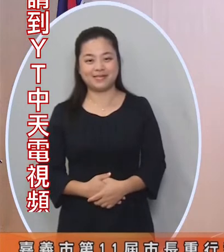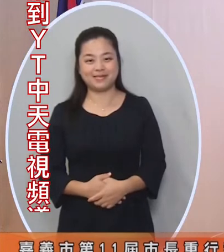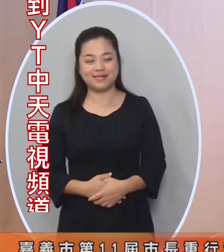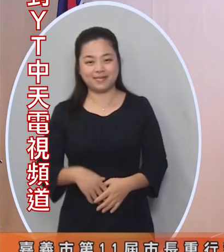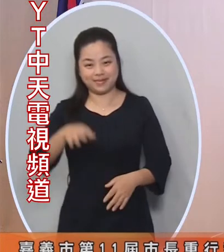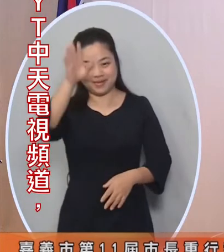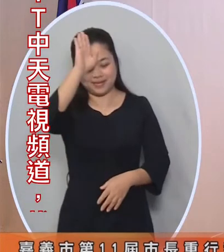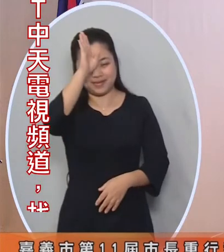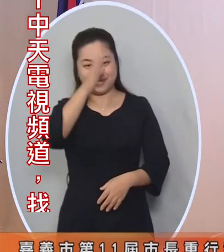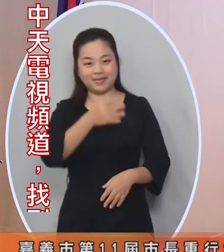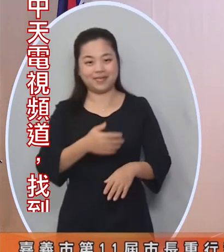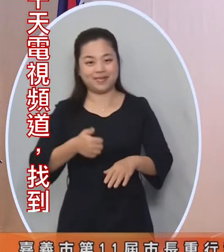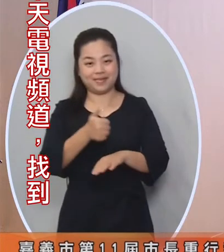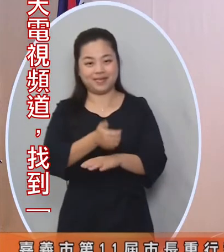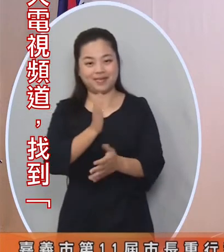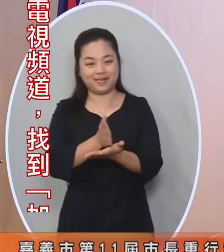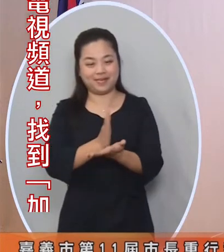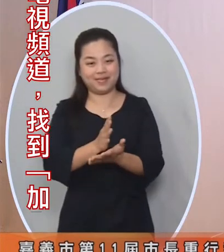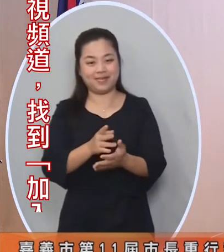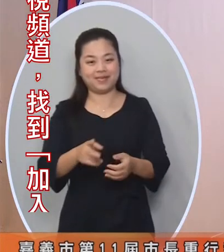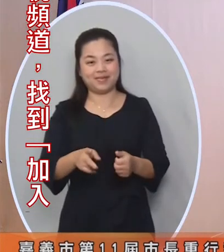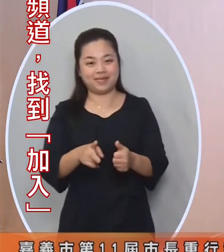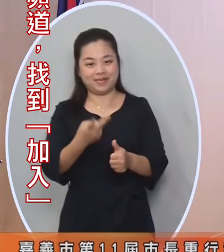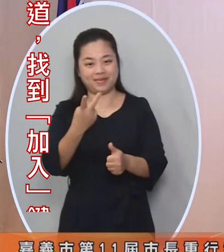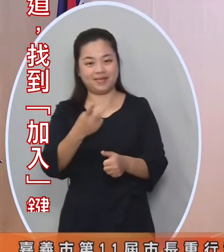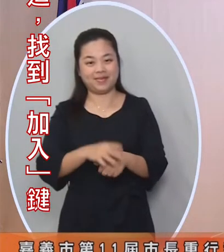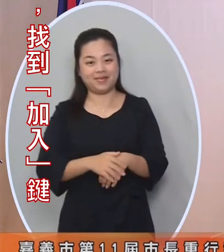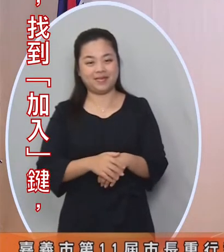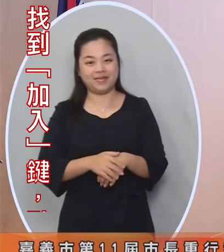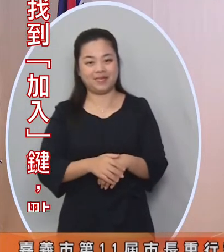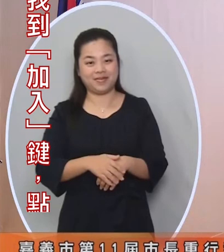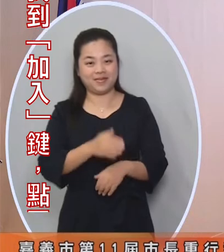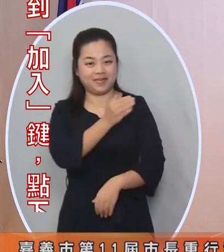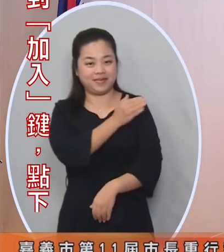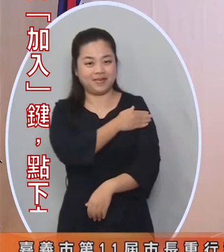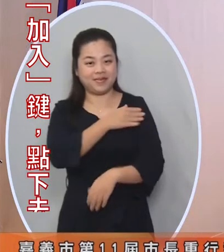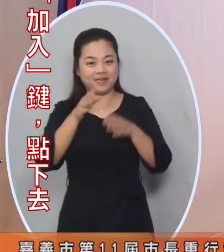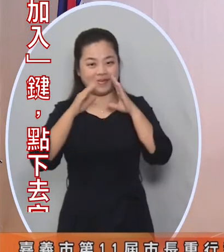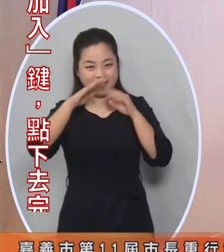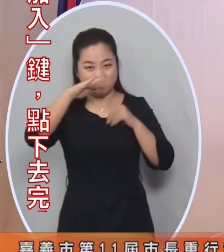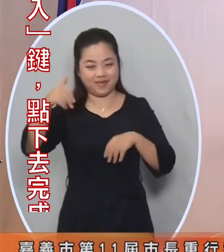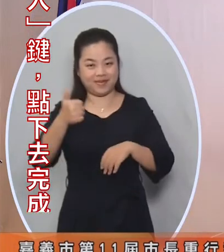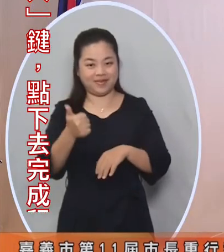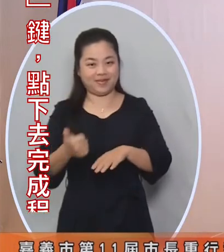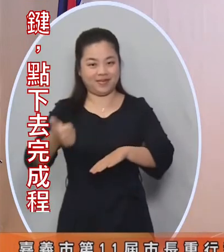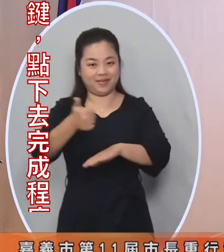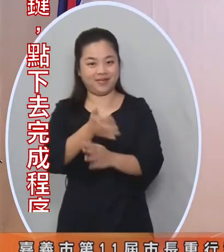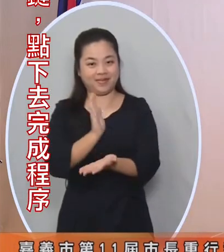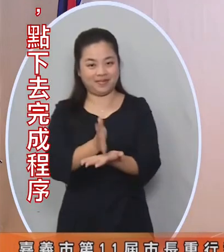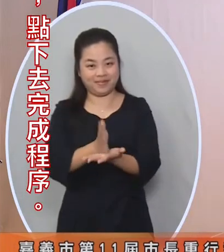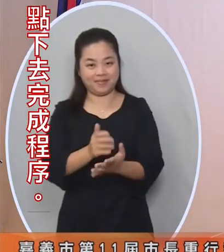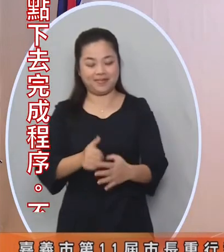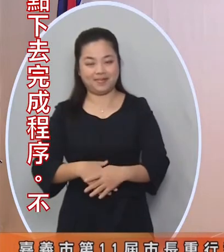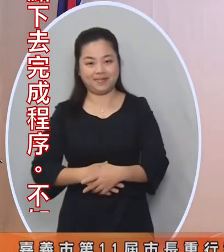请发言顺序第二位候选人陈泰山先生上台发言。